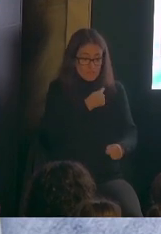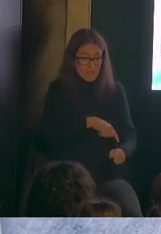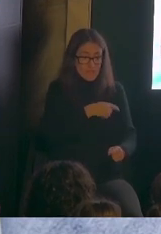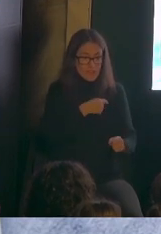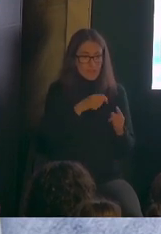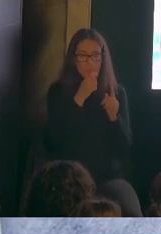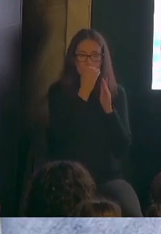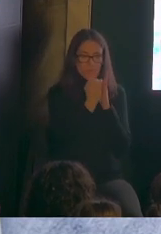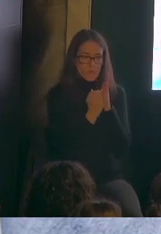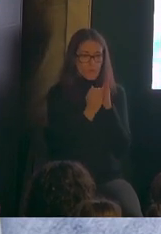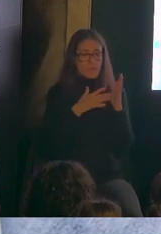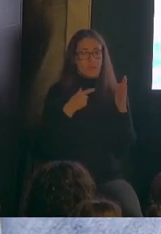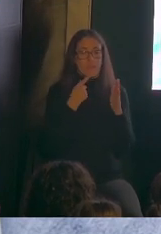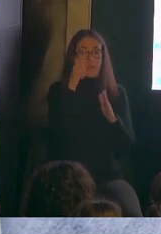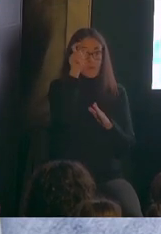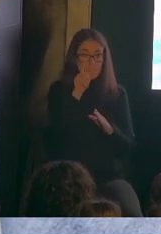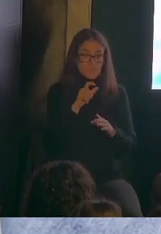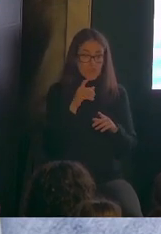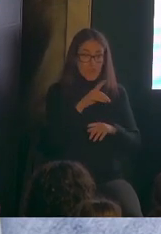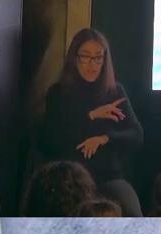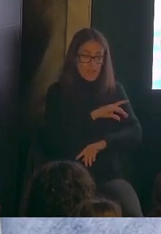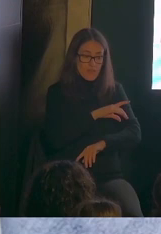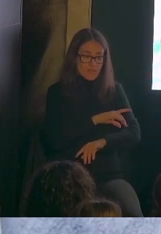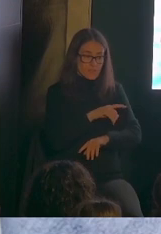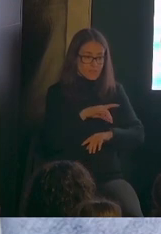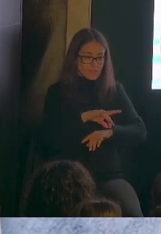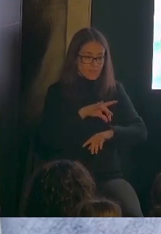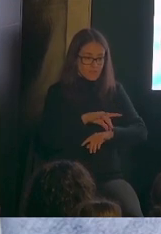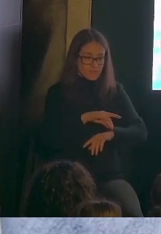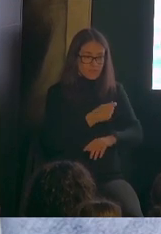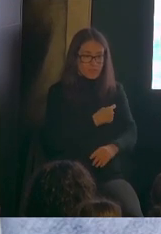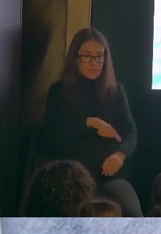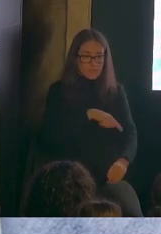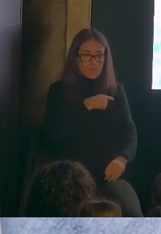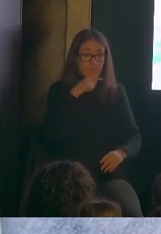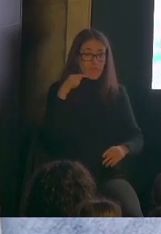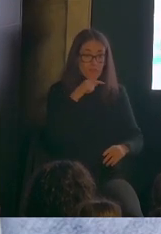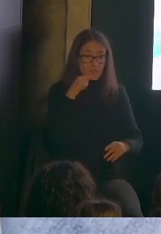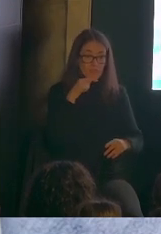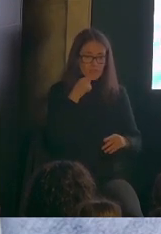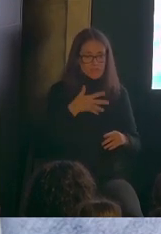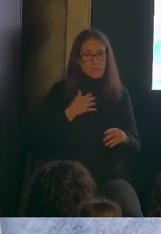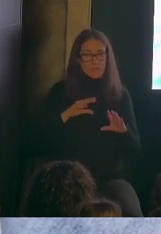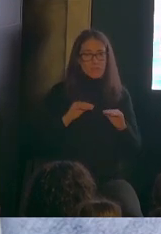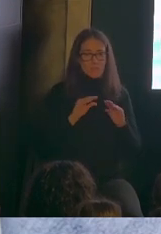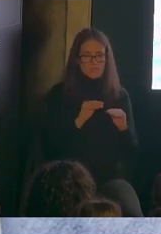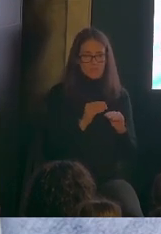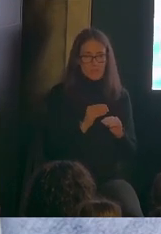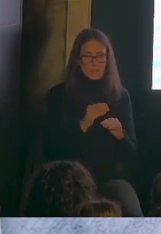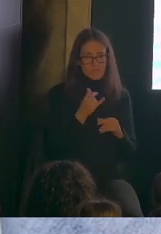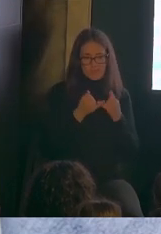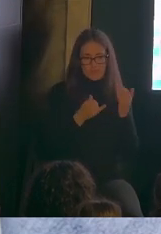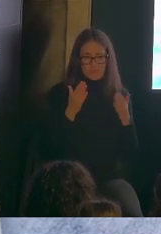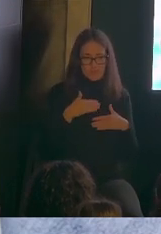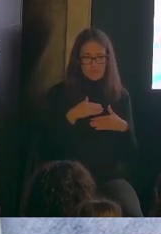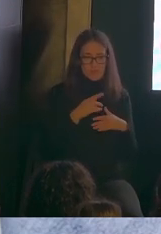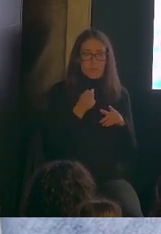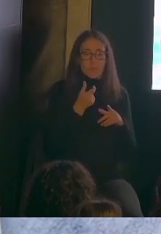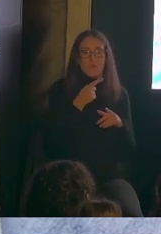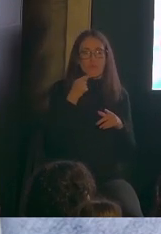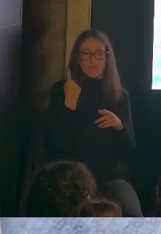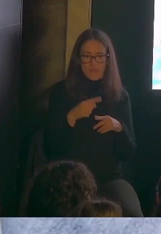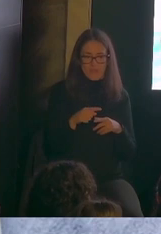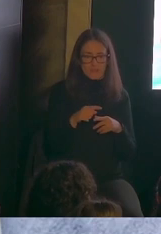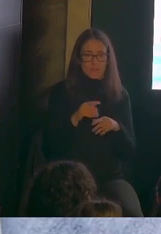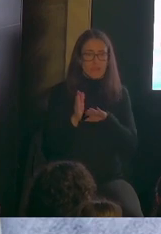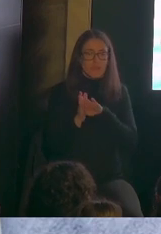fibres sense cap tipus de problema. I alhora ens aporten una mica de dolçor. Altres ingredients, sucre de